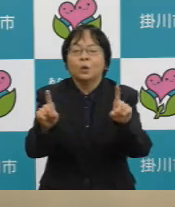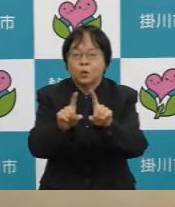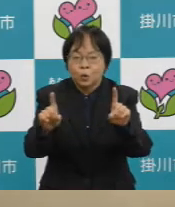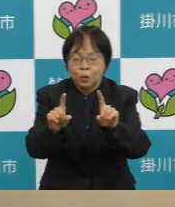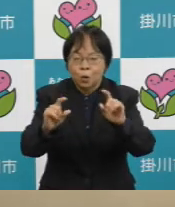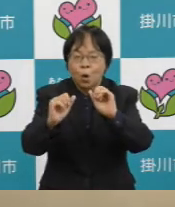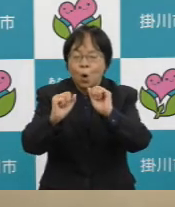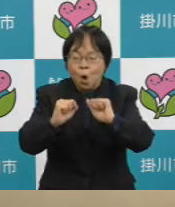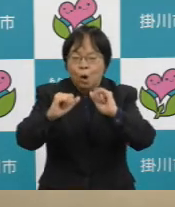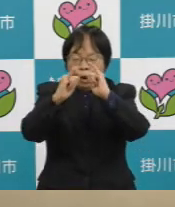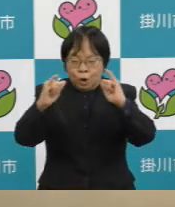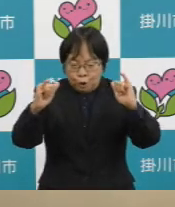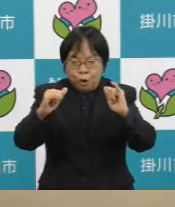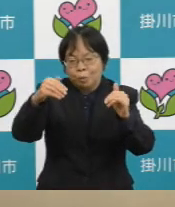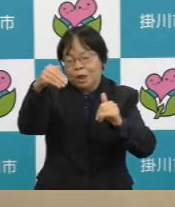ども、